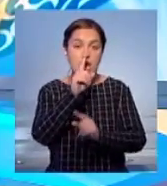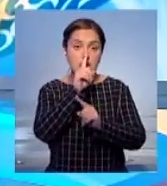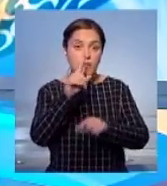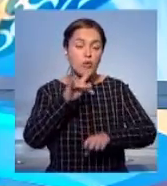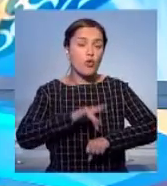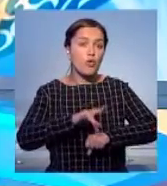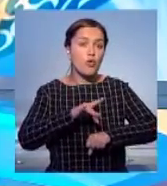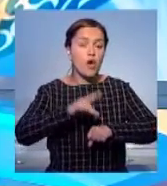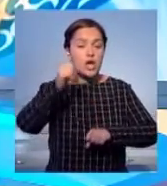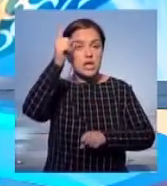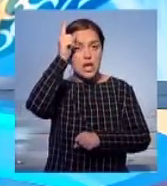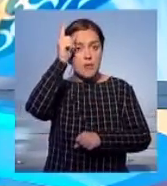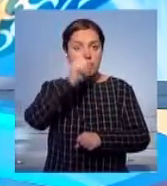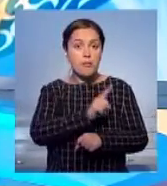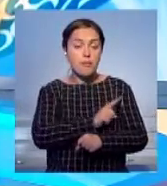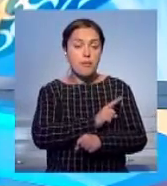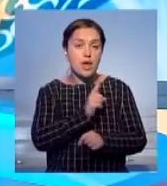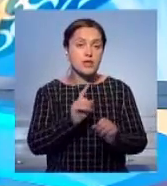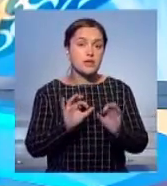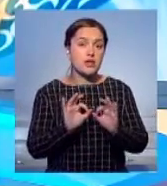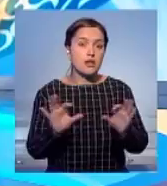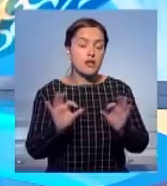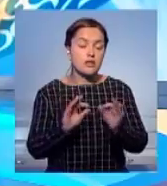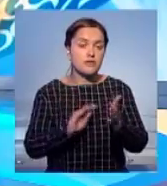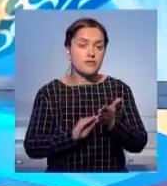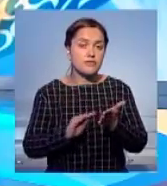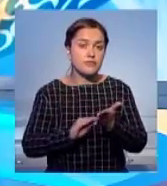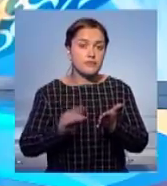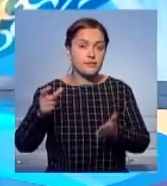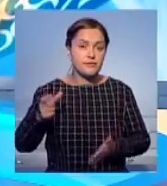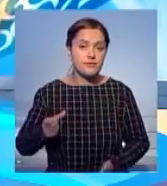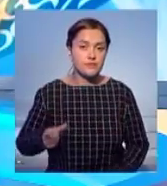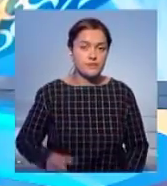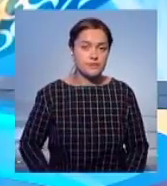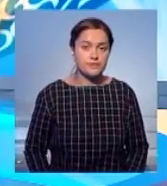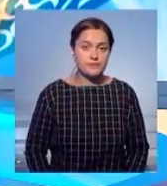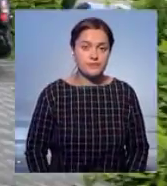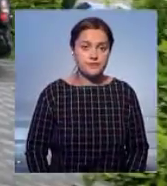увлечении немецкого умельца в эксклюзивном репортаже нашего штабкора Шолпана Иманбаевой.